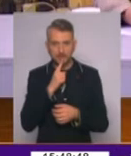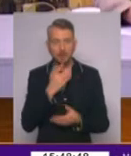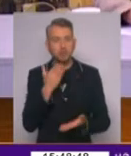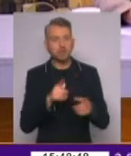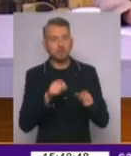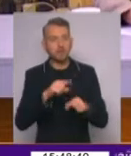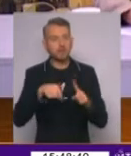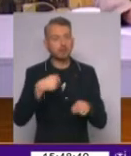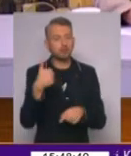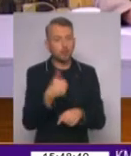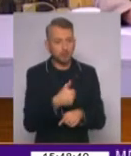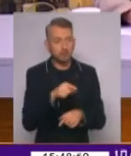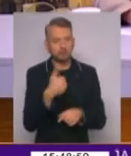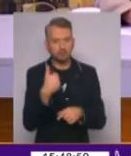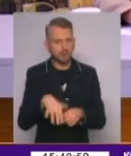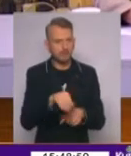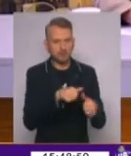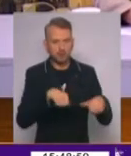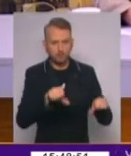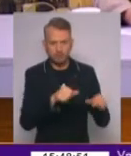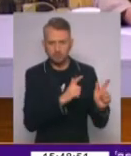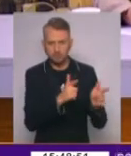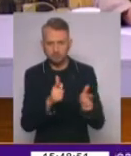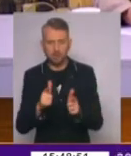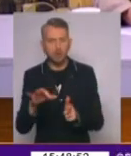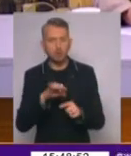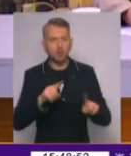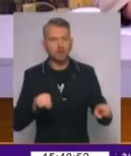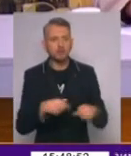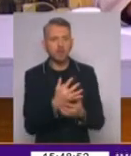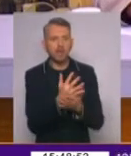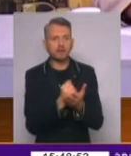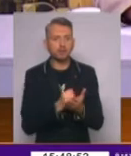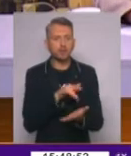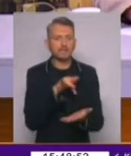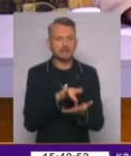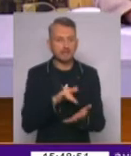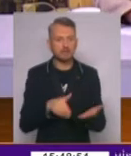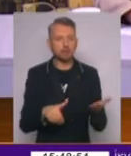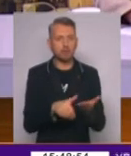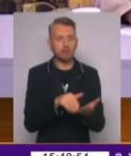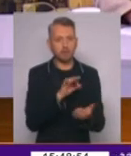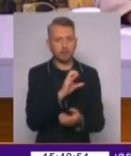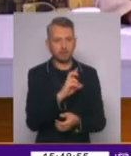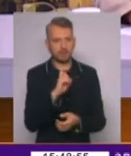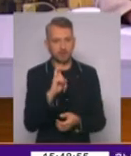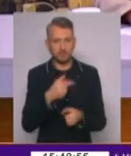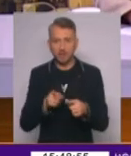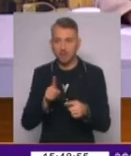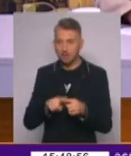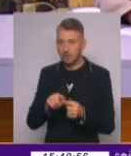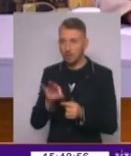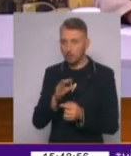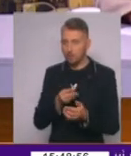можливо, навіть наступного тижня. Він вже пройшов всі комісії про створення ресурсних центрів допомоги ОСББ. Тобто це саме про